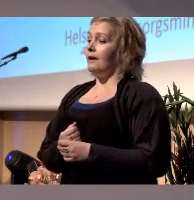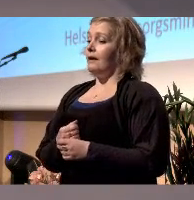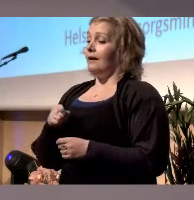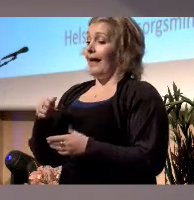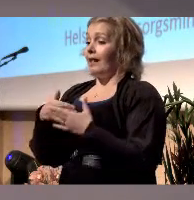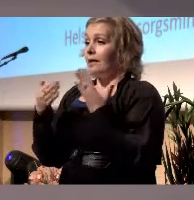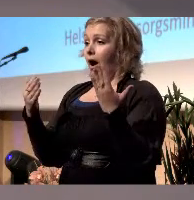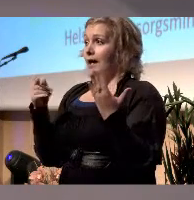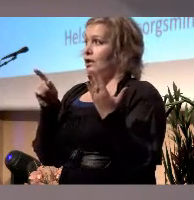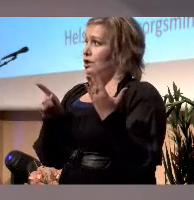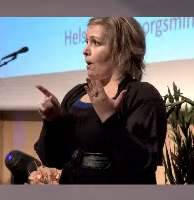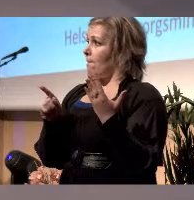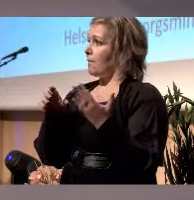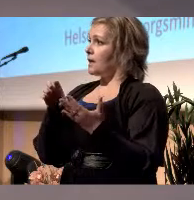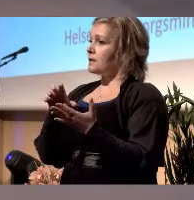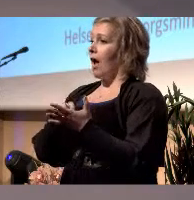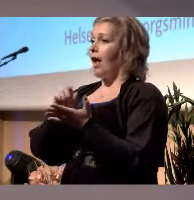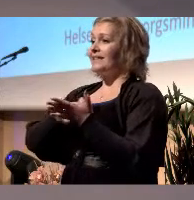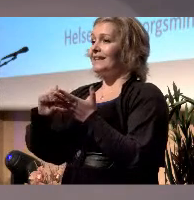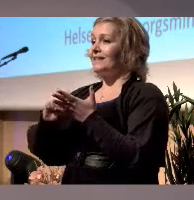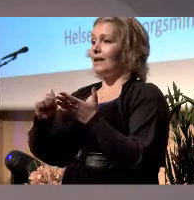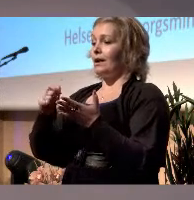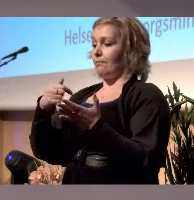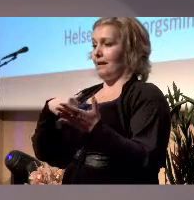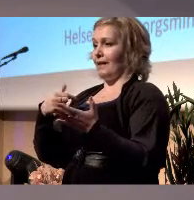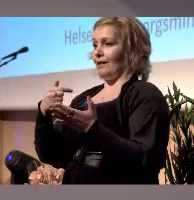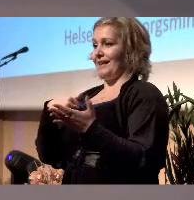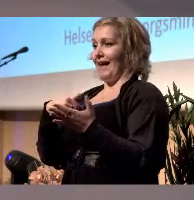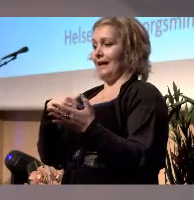Den dagen som statssekretærene mine